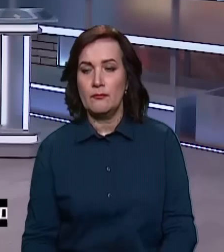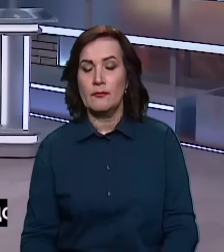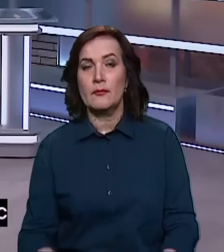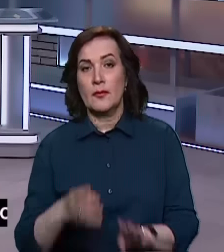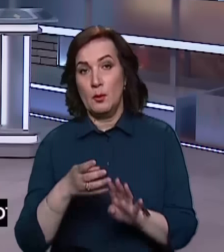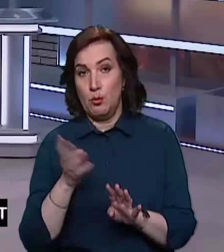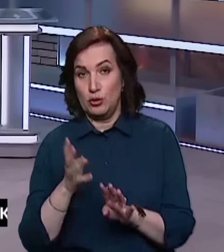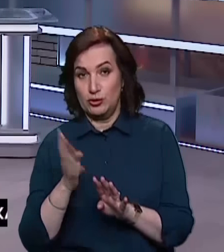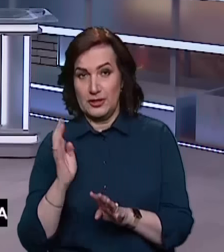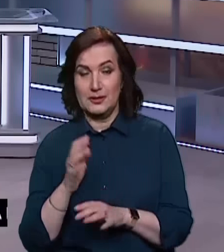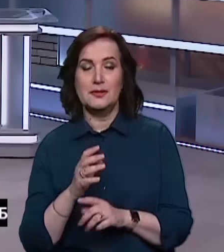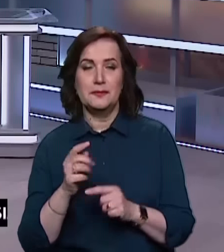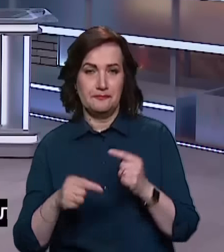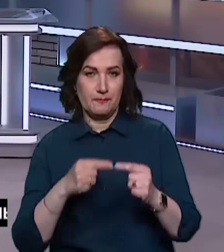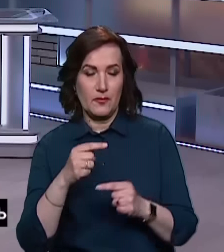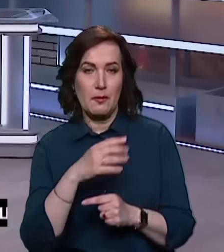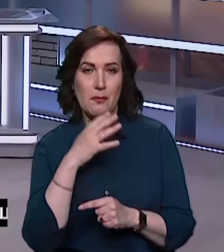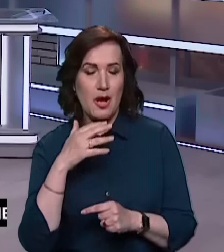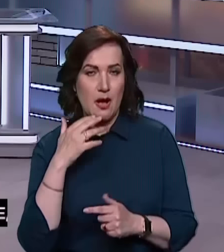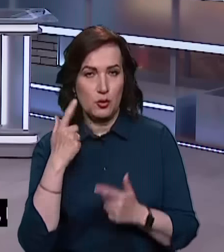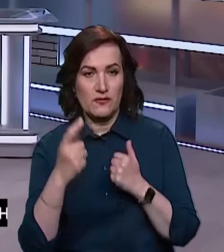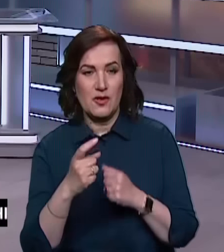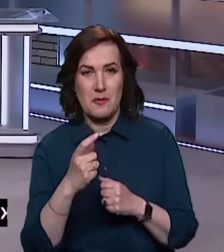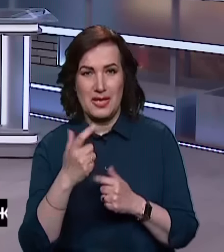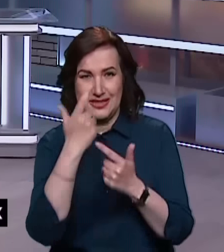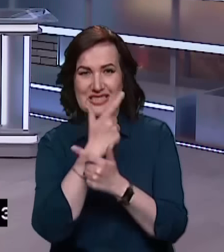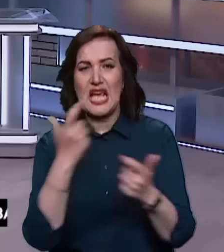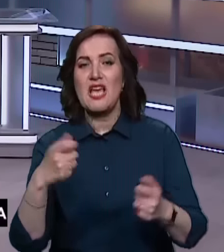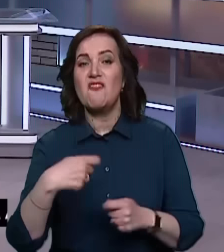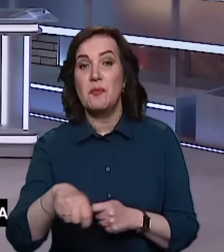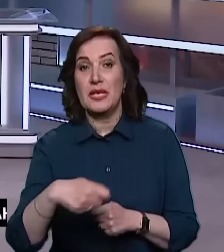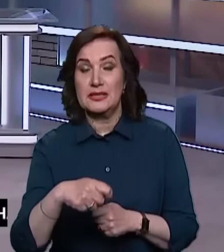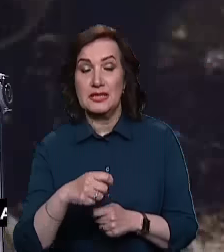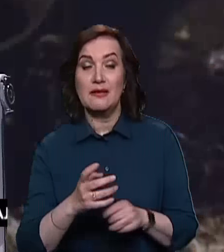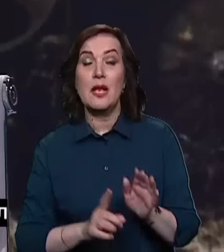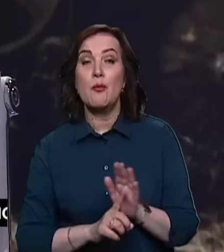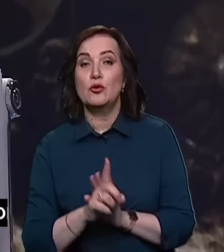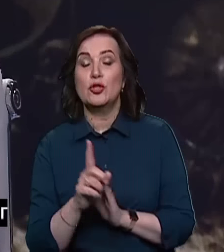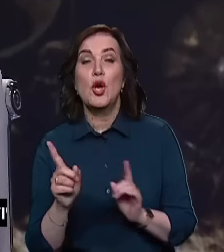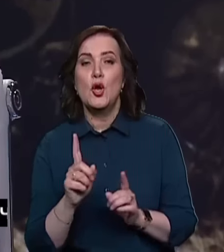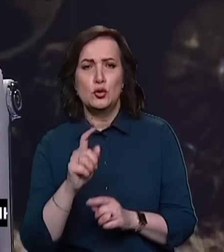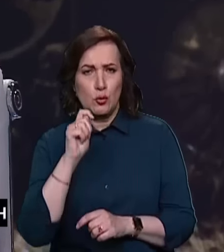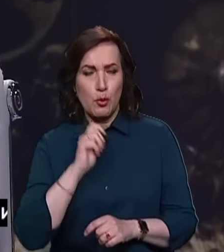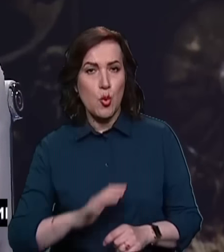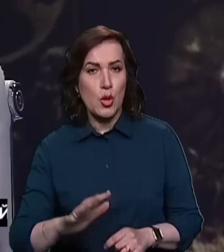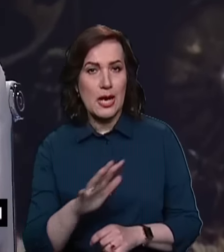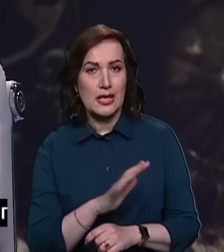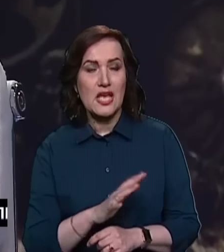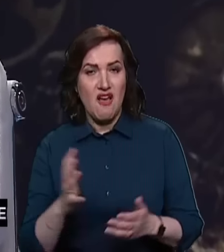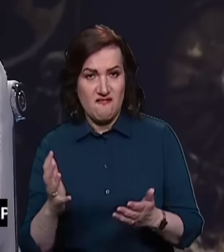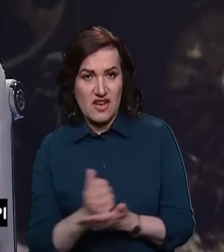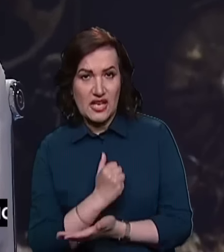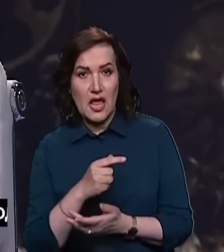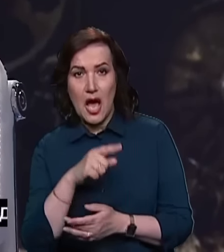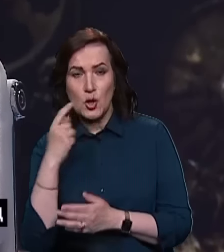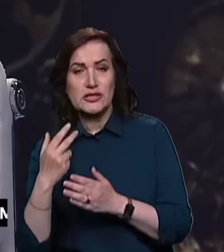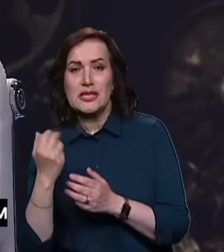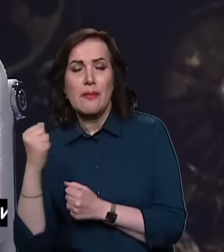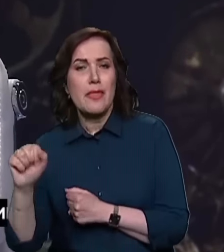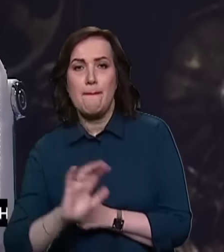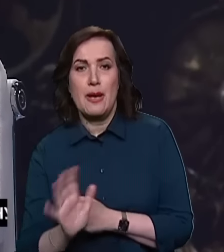по черзі, бо багато інформації із заяв президента, але для початку, щоб Україна виграла, а Росія